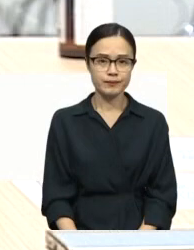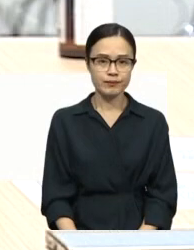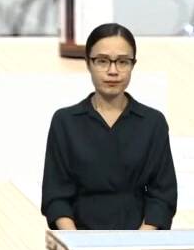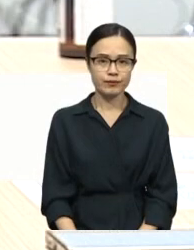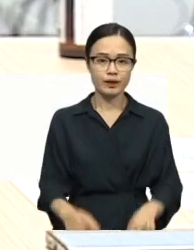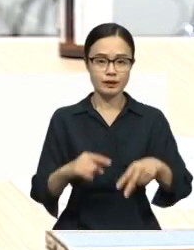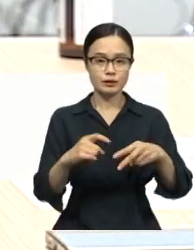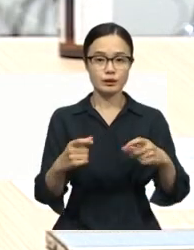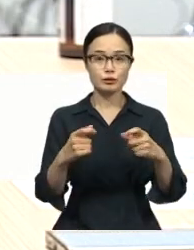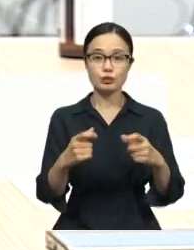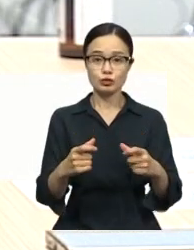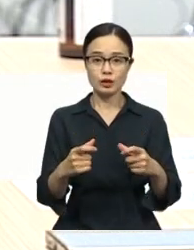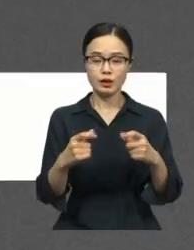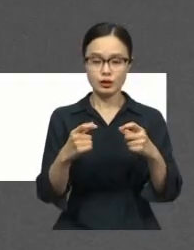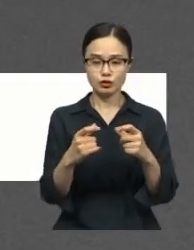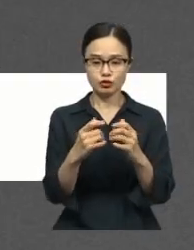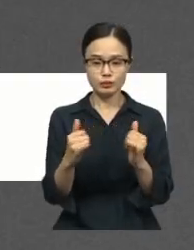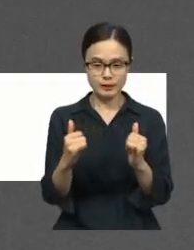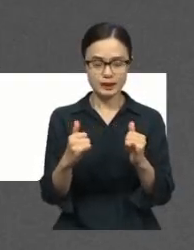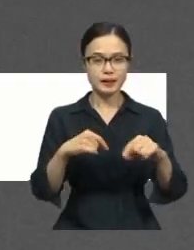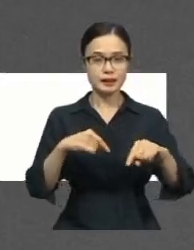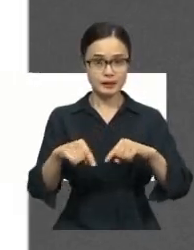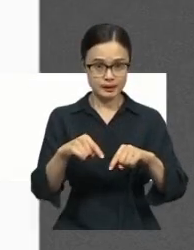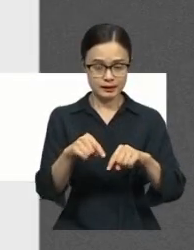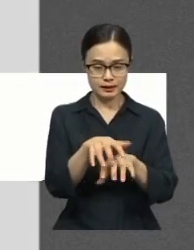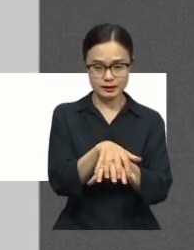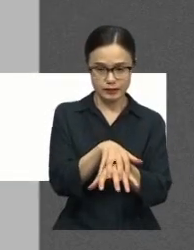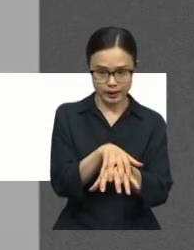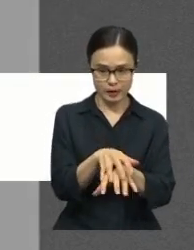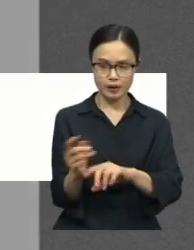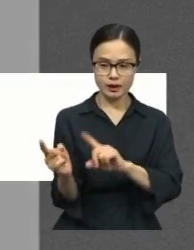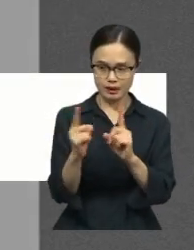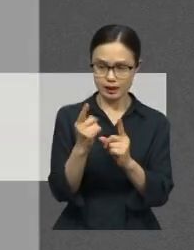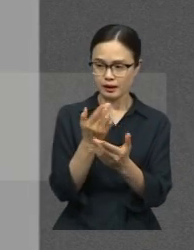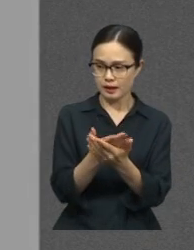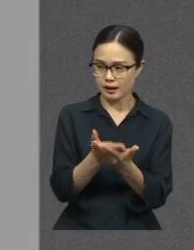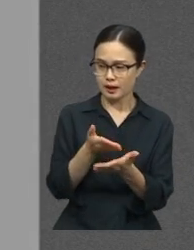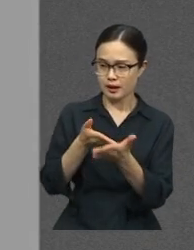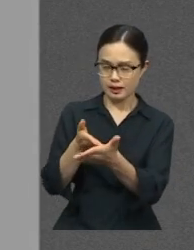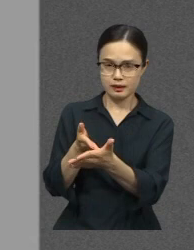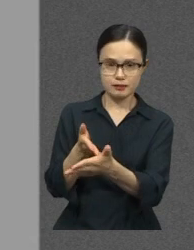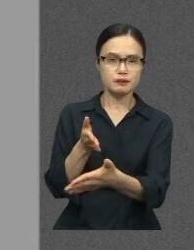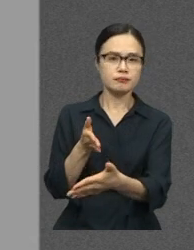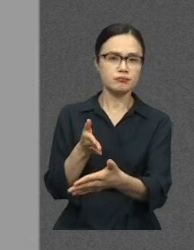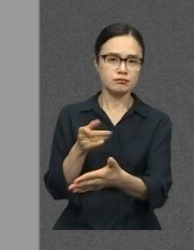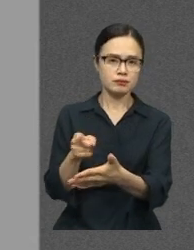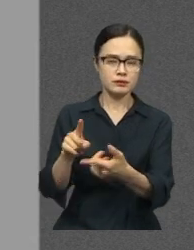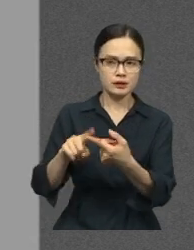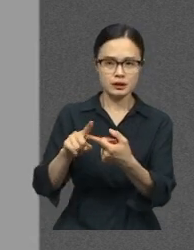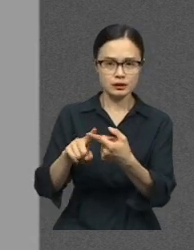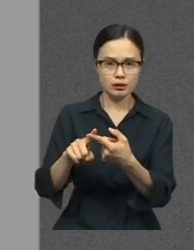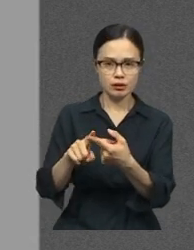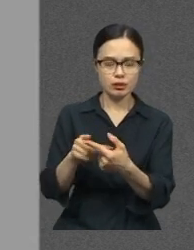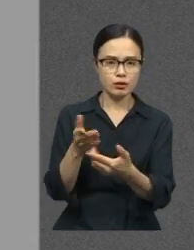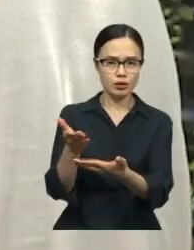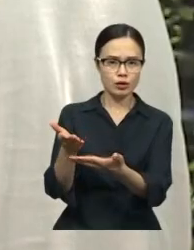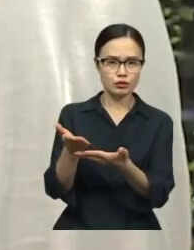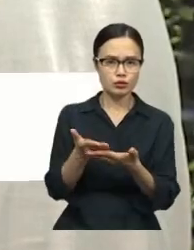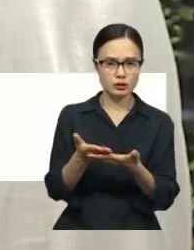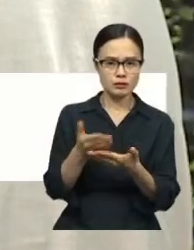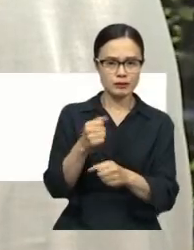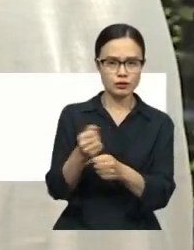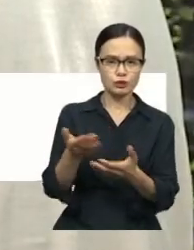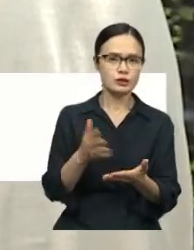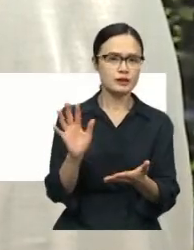서대문구의 주민자치회 전동 시행을 하달했지만 이를 지키지 않았다고 말합니다. 또 행안부가 간사제